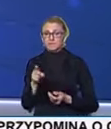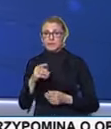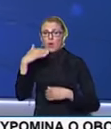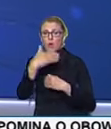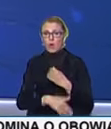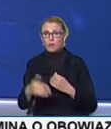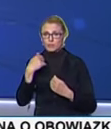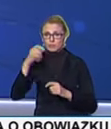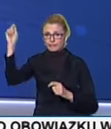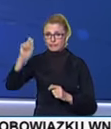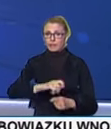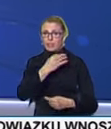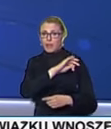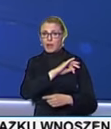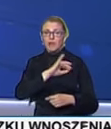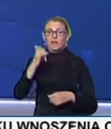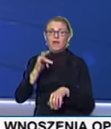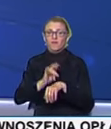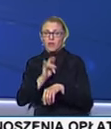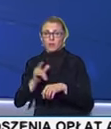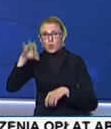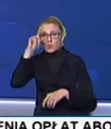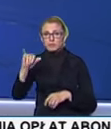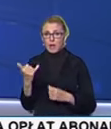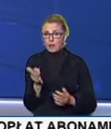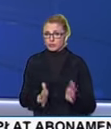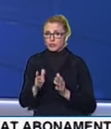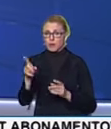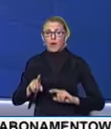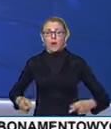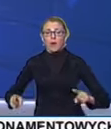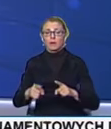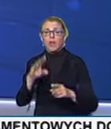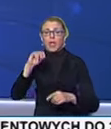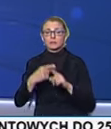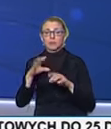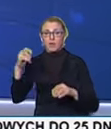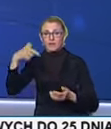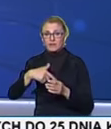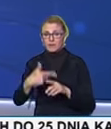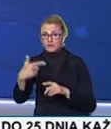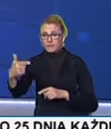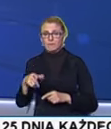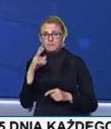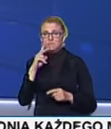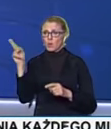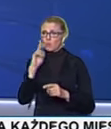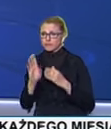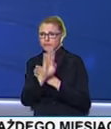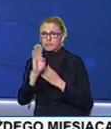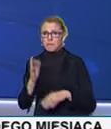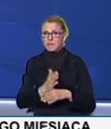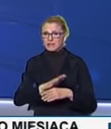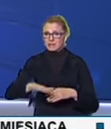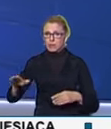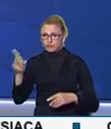Zakończyła się wizyta delegatów, którzy oceniali, jak Łódź jest przygotowana do organizacji wystawy Expo 2022. Przedstawiciele